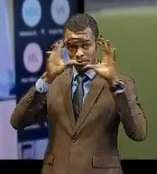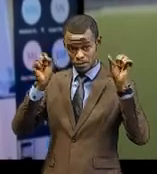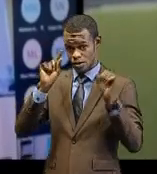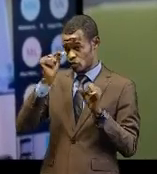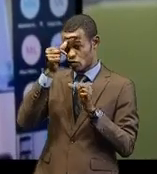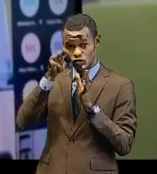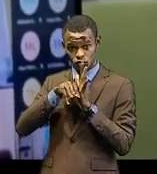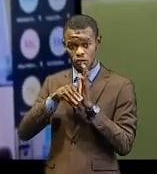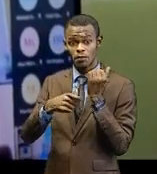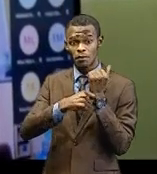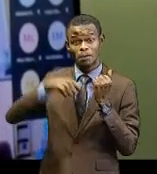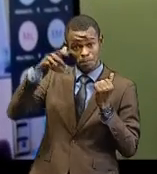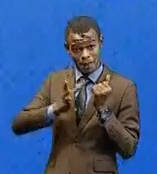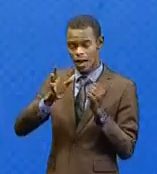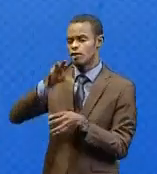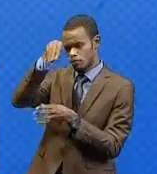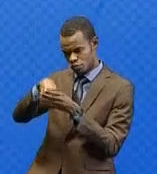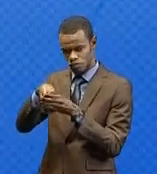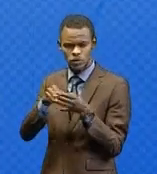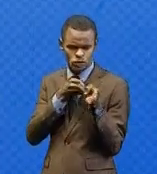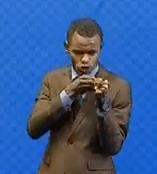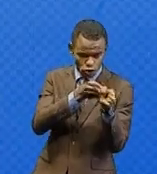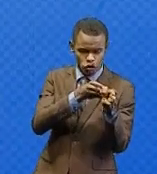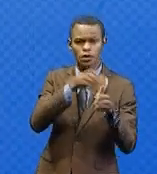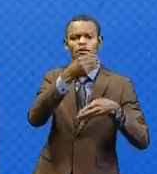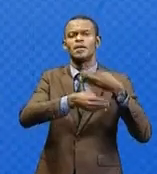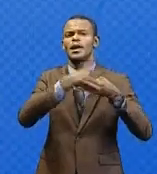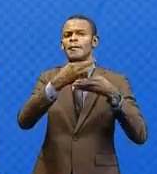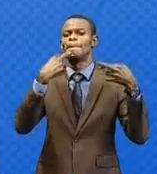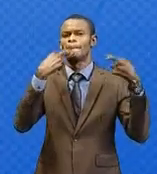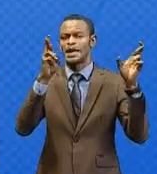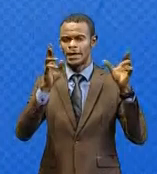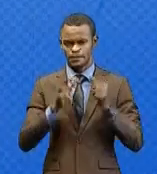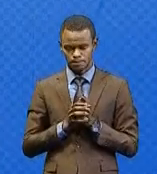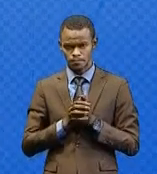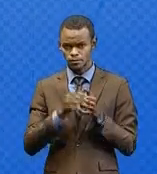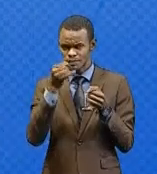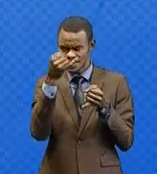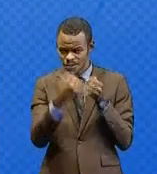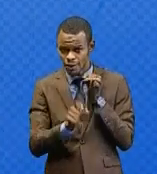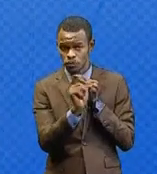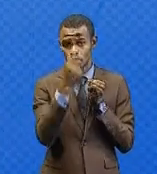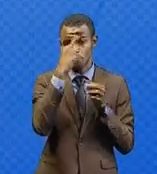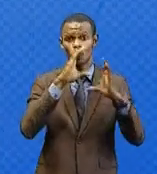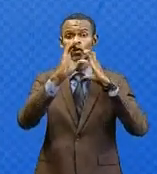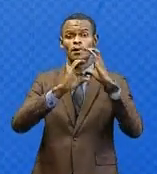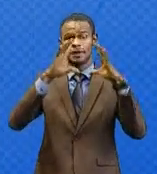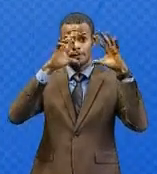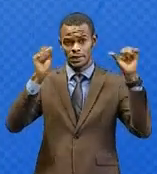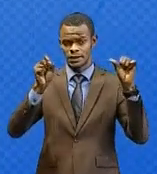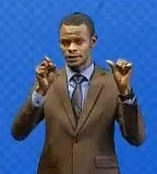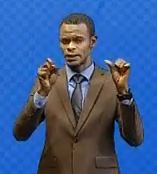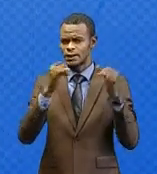que les experts en la matière. Le dernier point de la communication du président de la République a porté